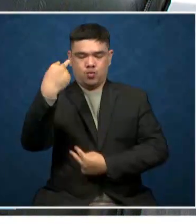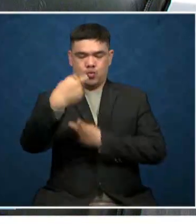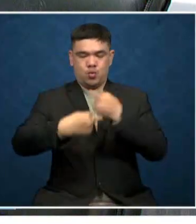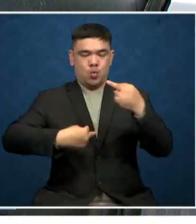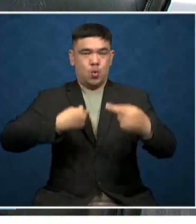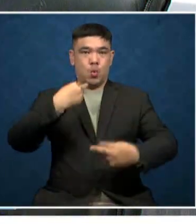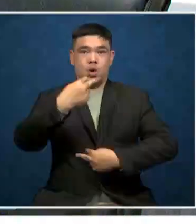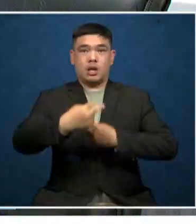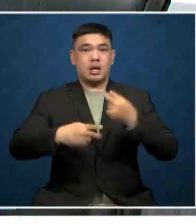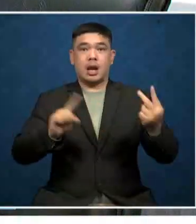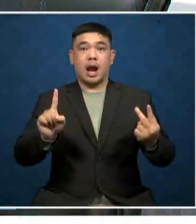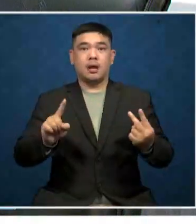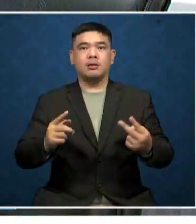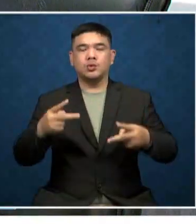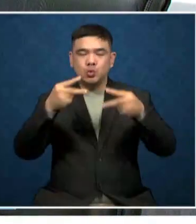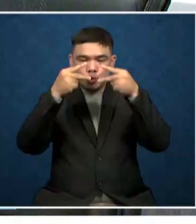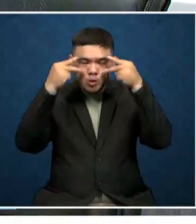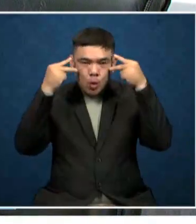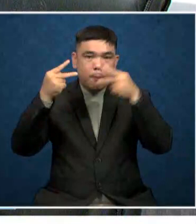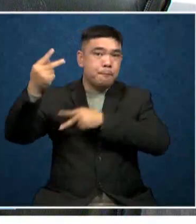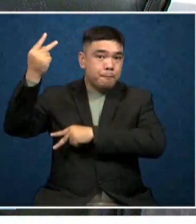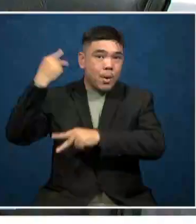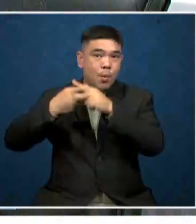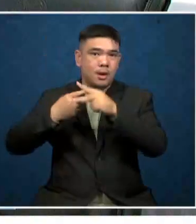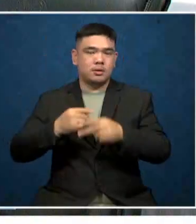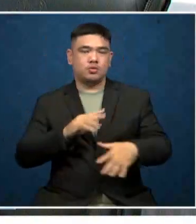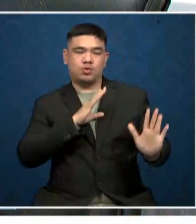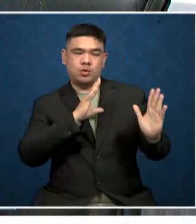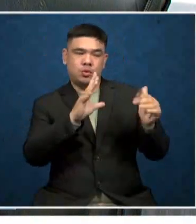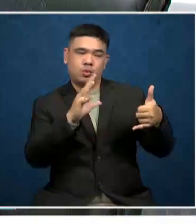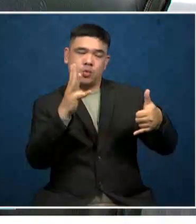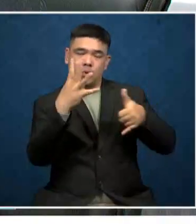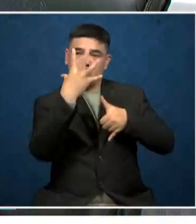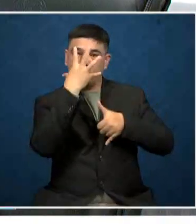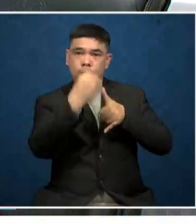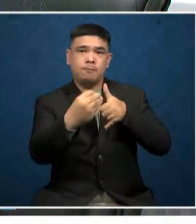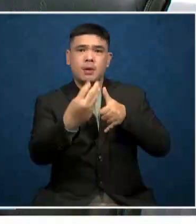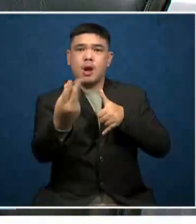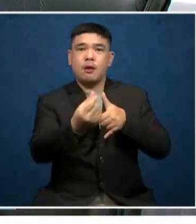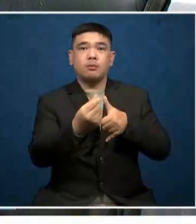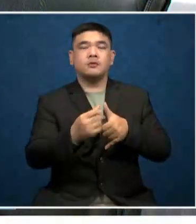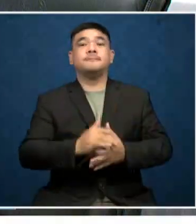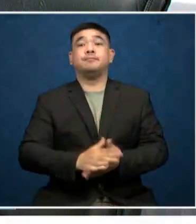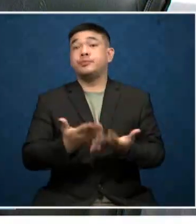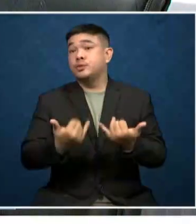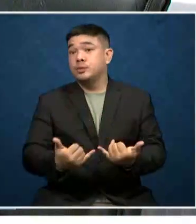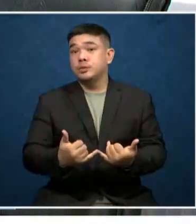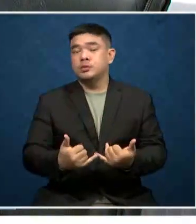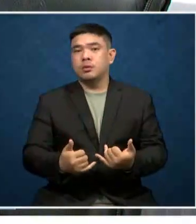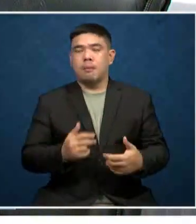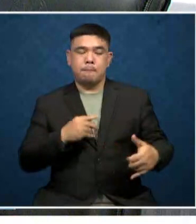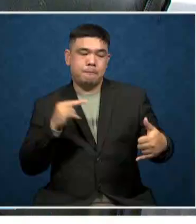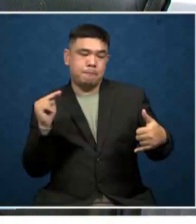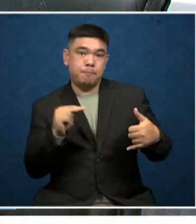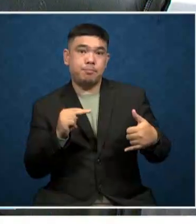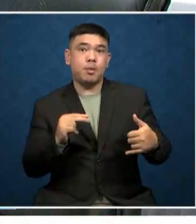อาชญากรรมทางเทคโนโลยีที่เราจะตรวจพบได้นะครับก็เป็นอีกแบบหนึ่งทนี้ว่าการตรวจตรวจพบอย่าง